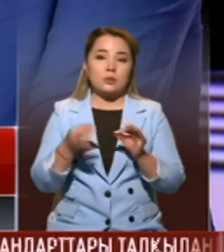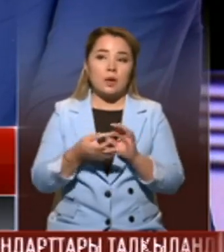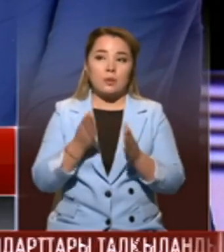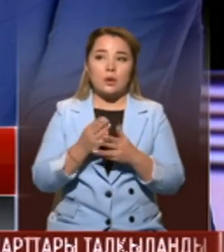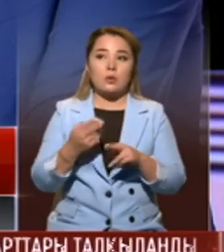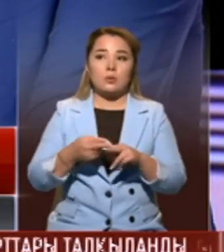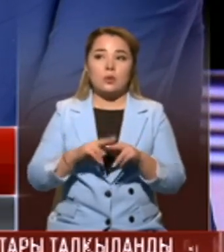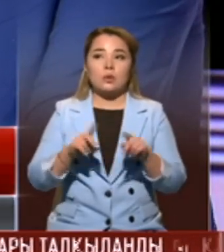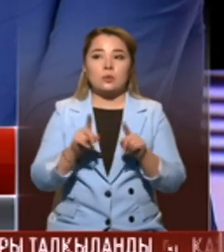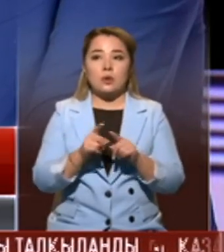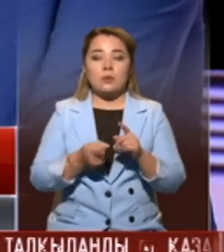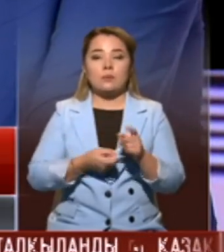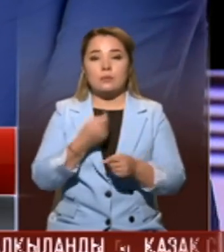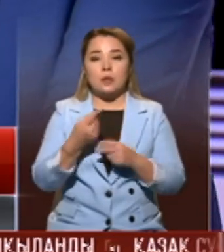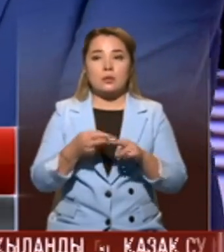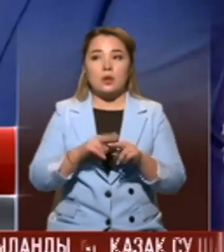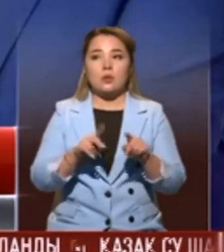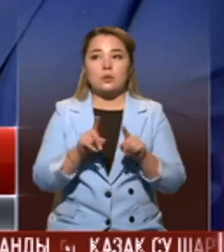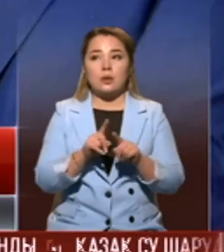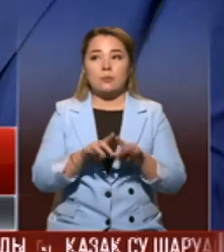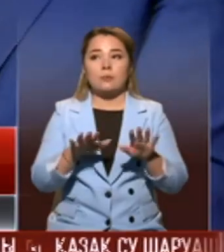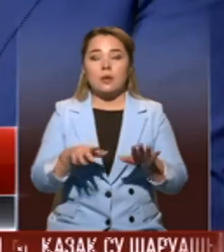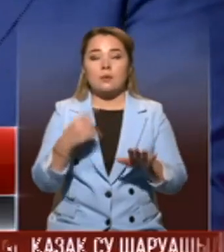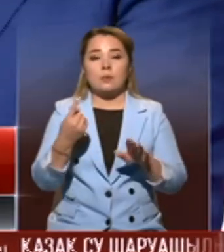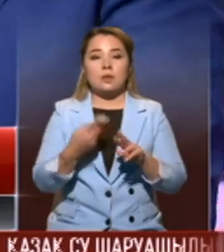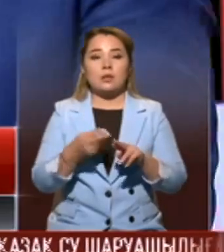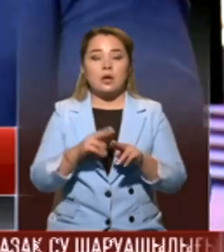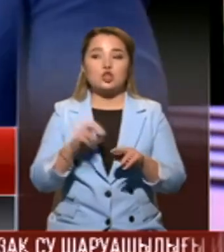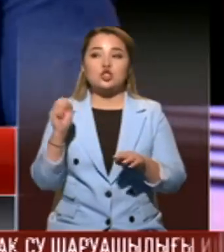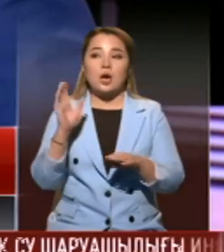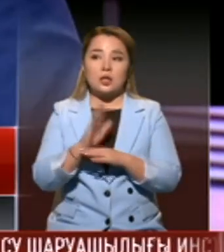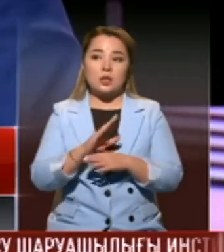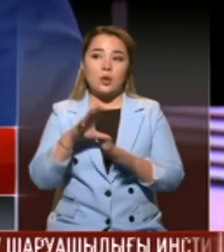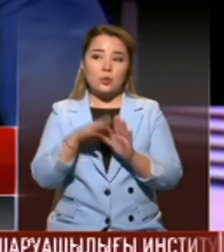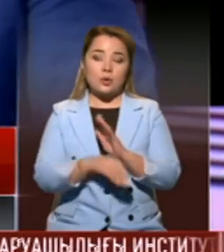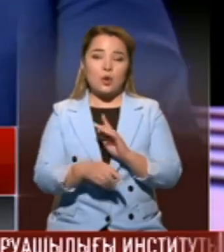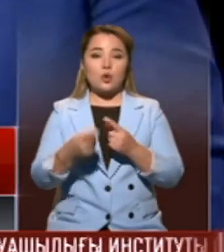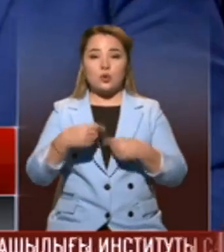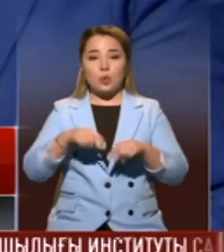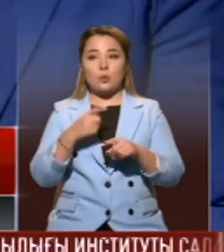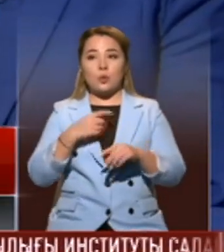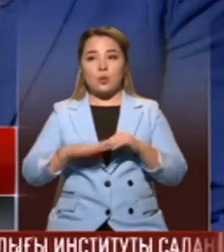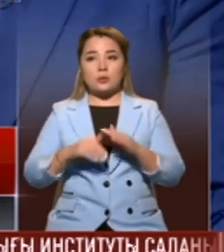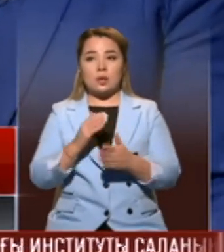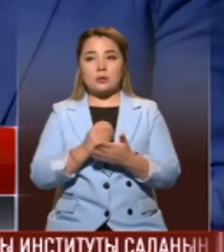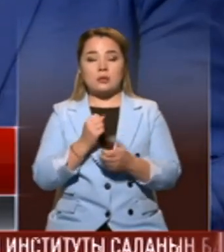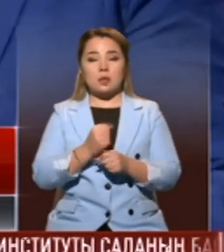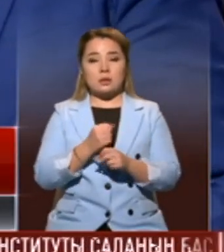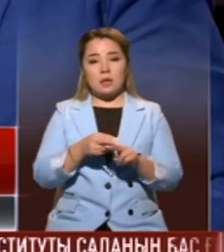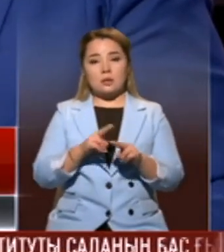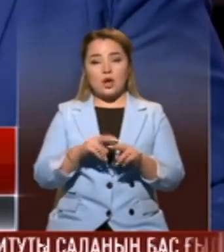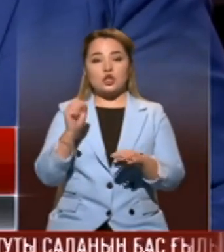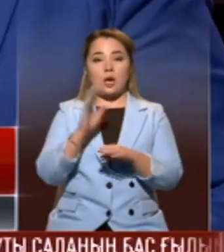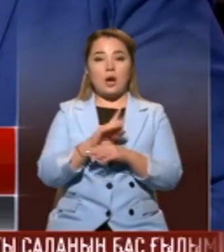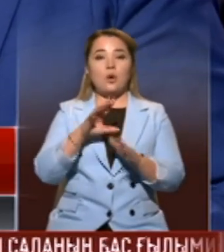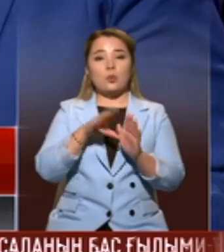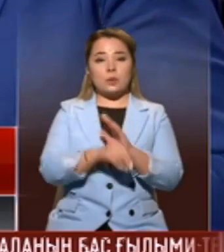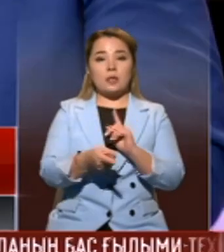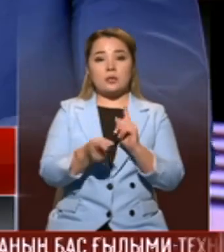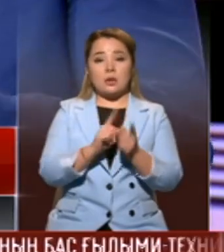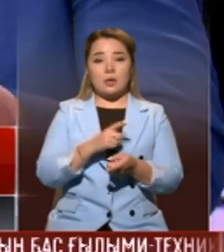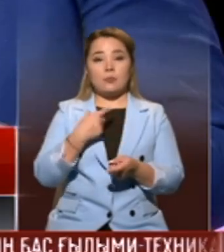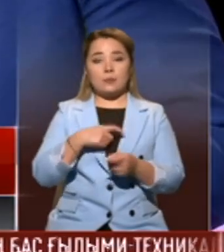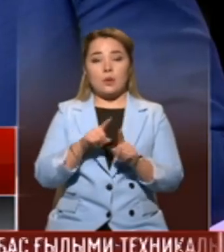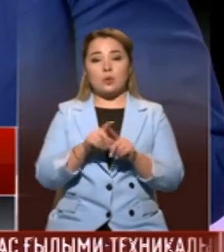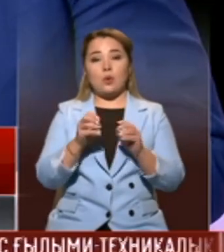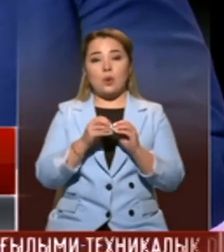осындай бір құйтырқылықтар тәуелсіз бақылаушылар бұл жерде ол жарғыға өзгеріс енгізу ол ұйымның өзінің қолында. Жарғысына өзгеріс енгізеді, өздерінің